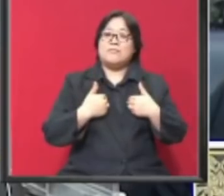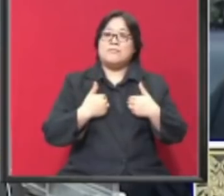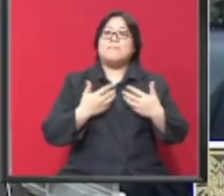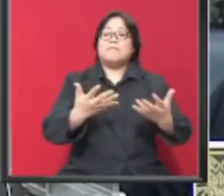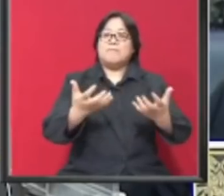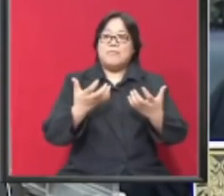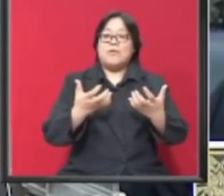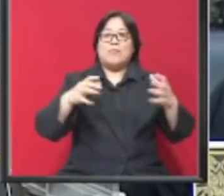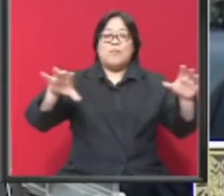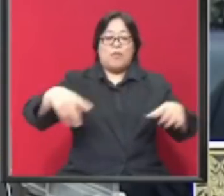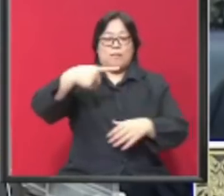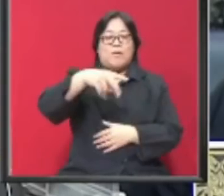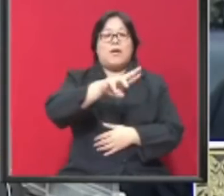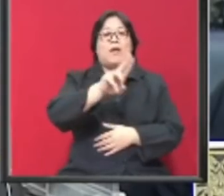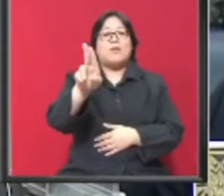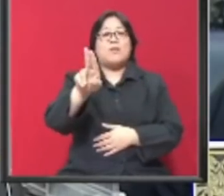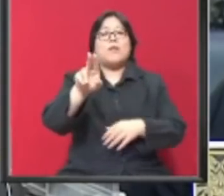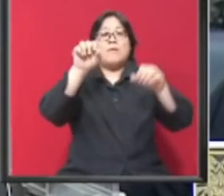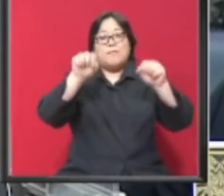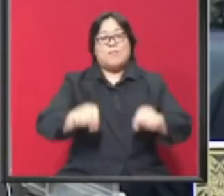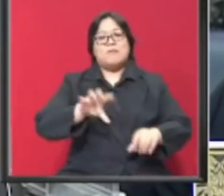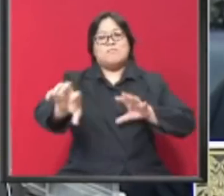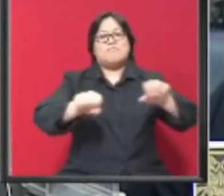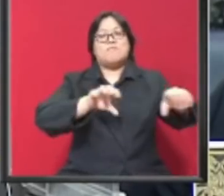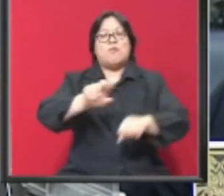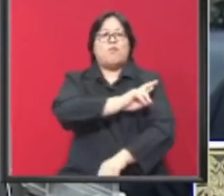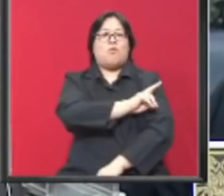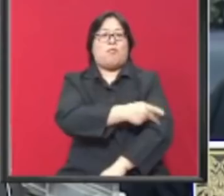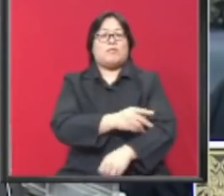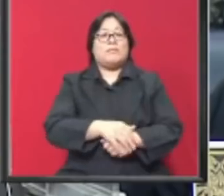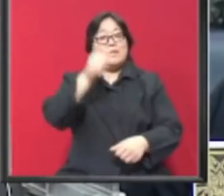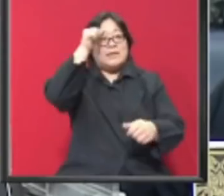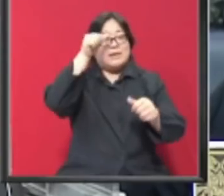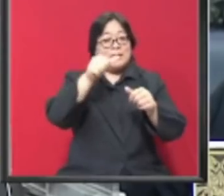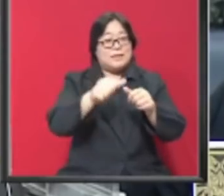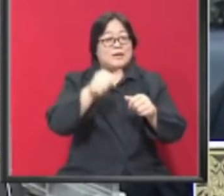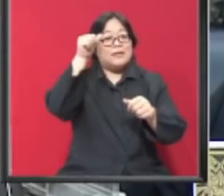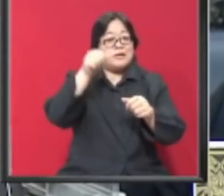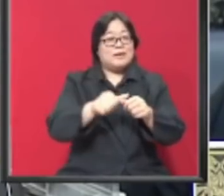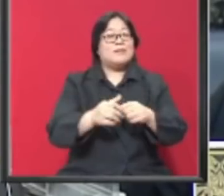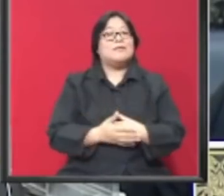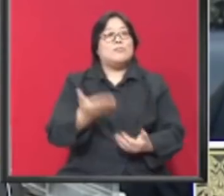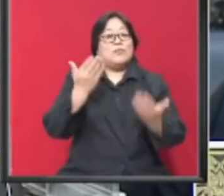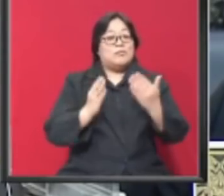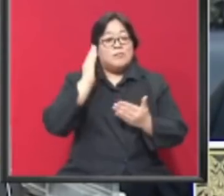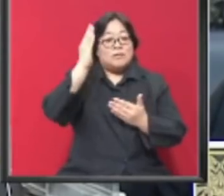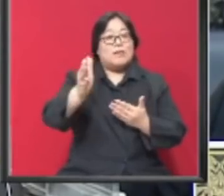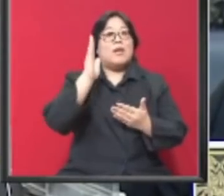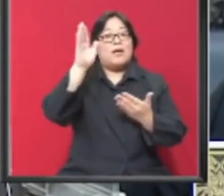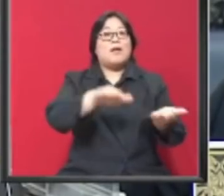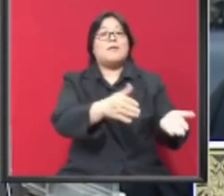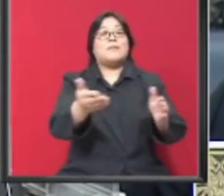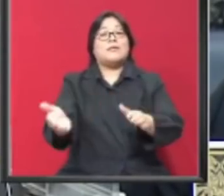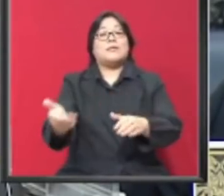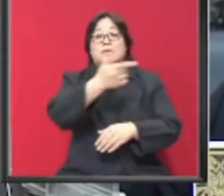mengadakan diare you supaya dapat berebut kuasa Ingatlah berapa ramai pula yang akan mati